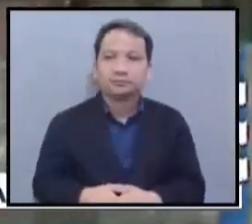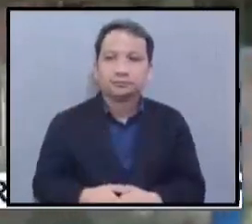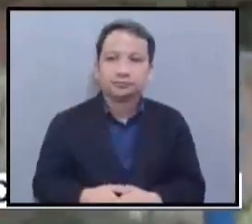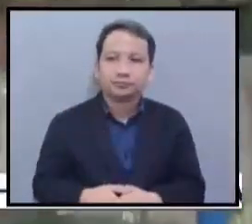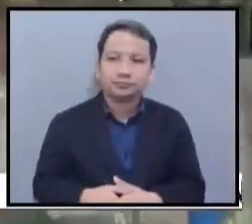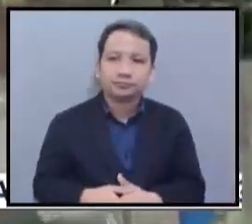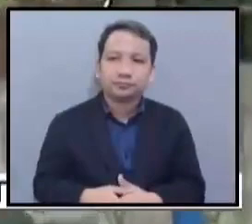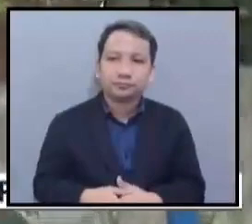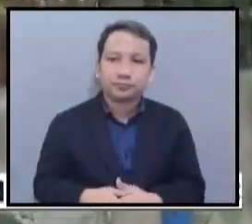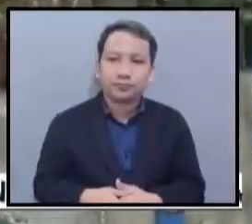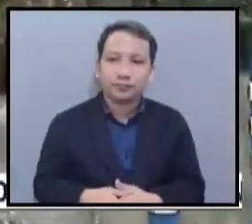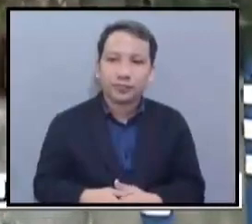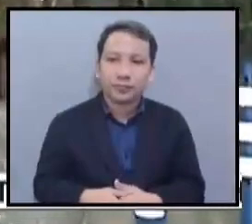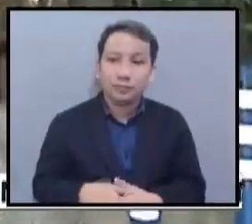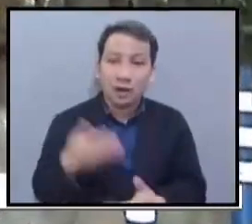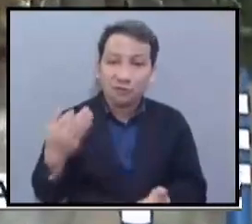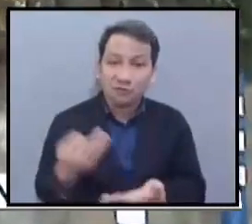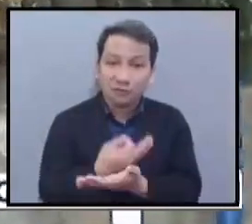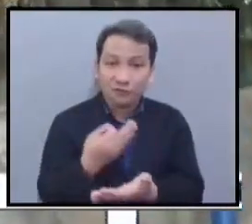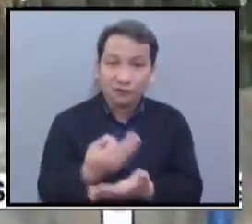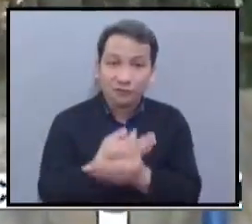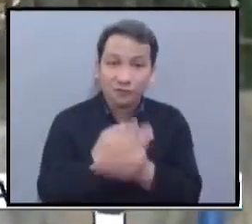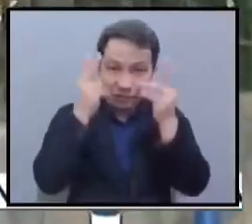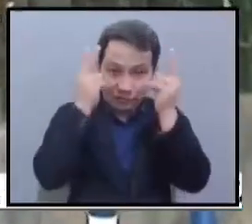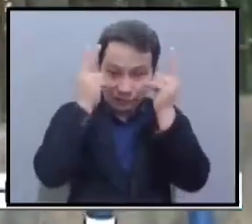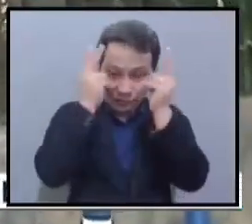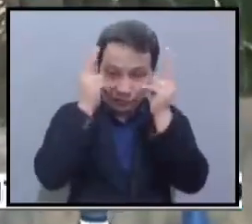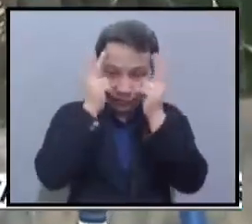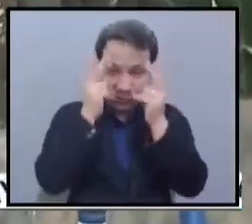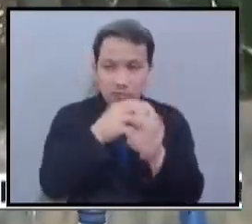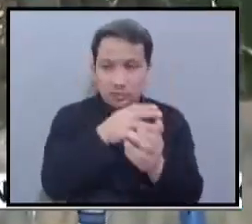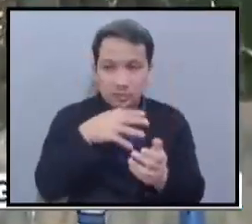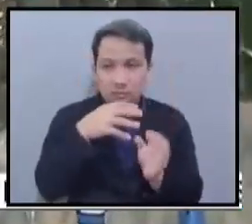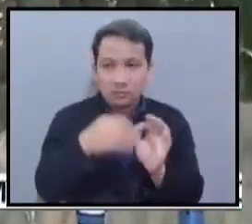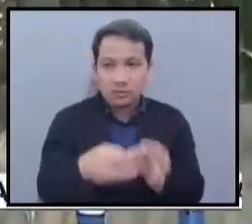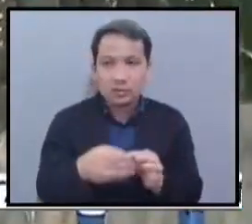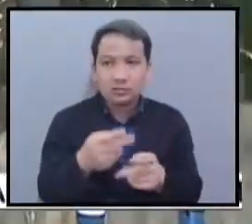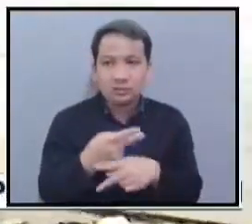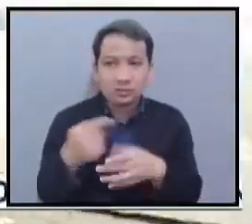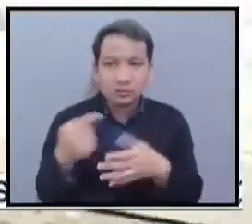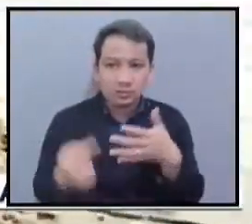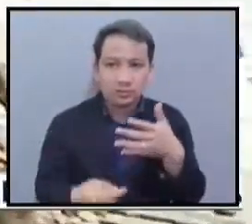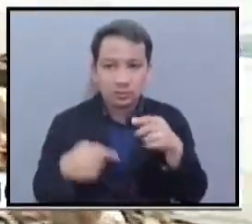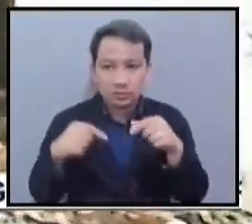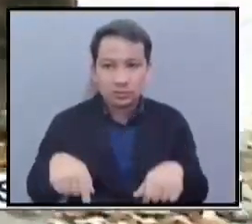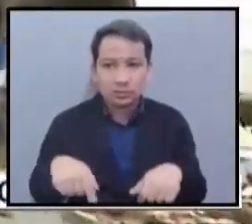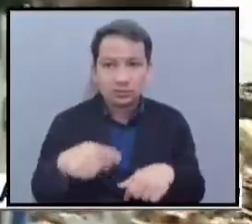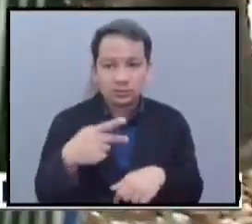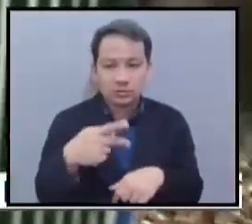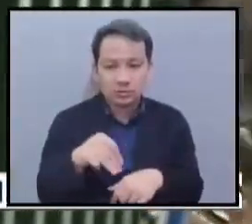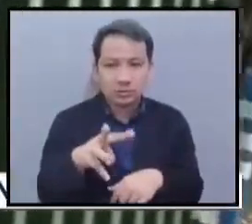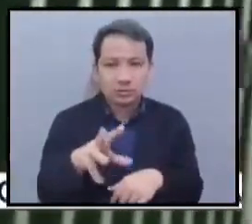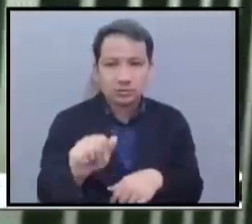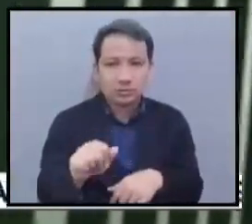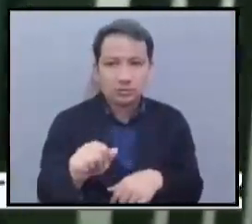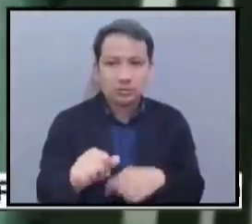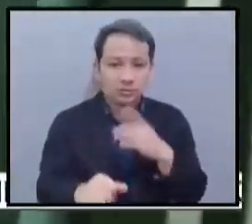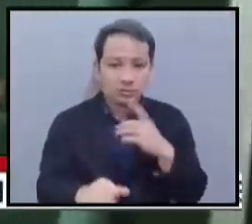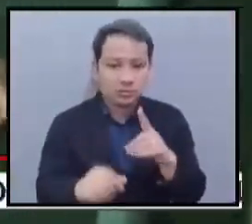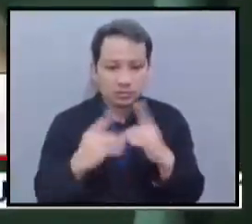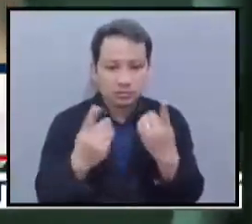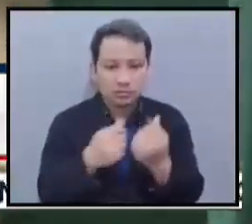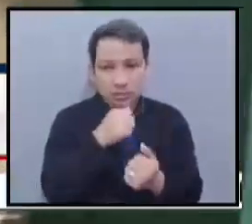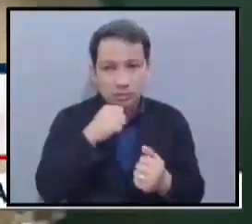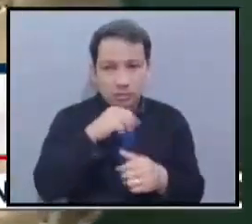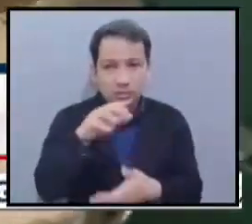Mga sariwa at bagong mga produktong agrikultura ang mabibili ngayong umaga dito sa Kadiwa Store ng DA sa main office